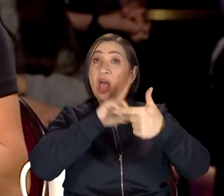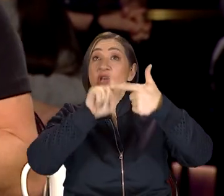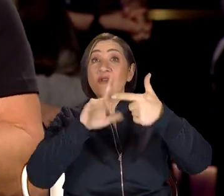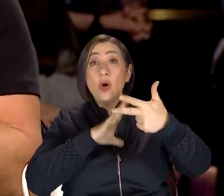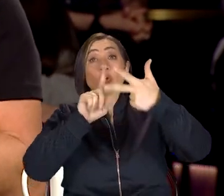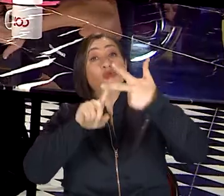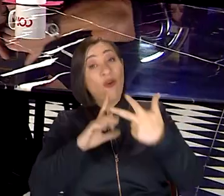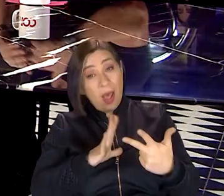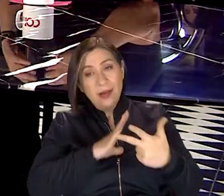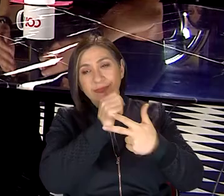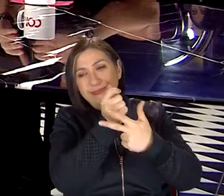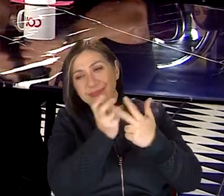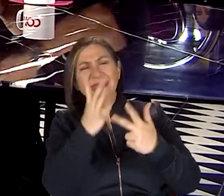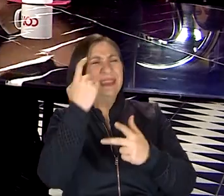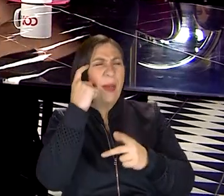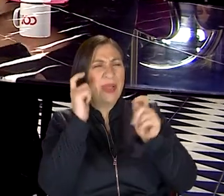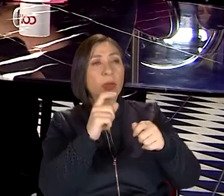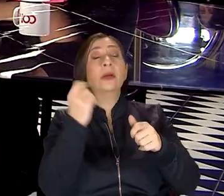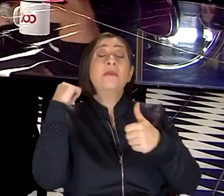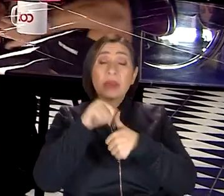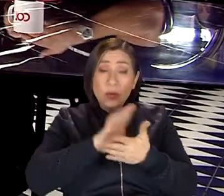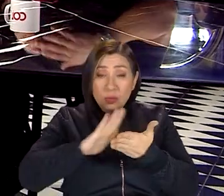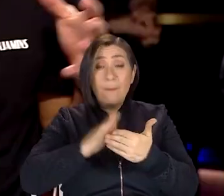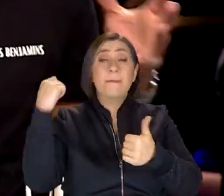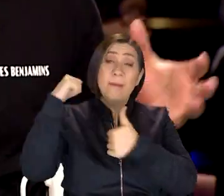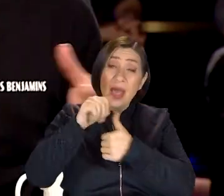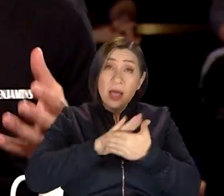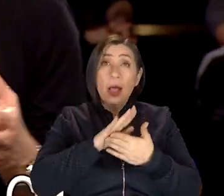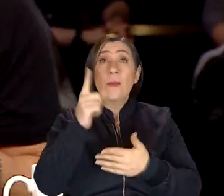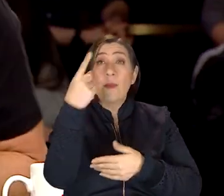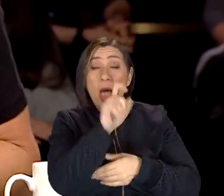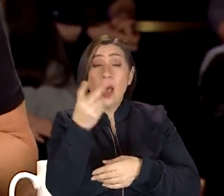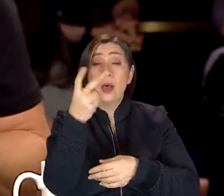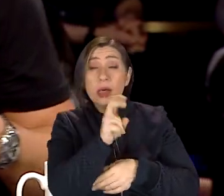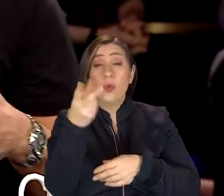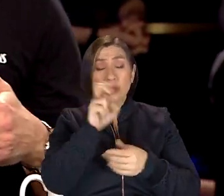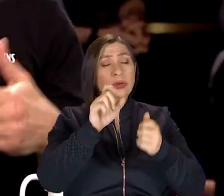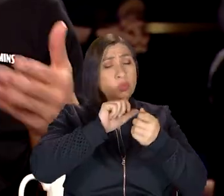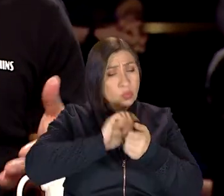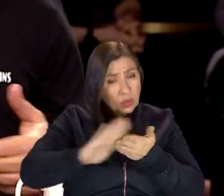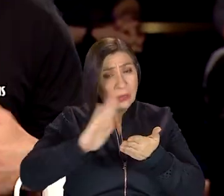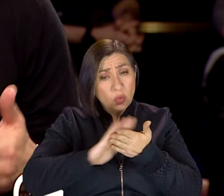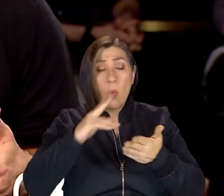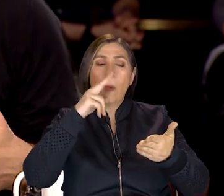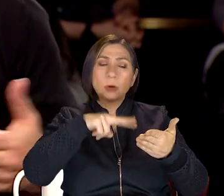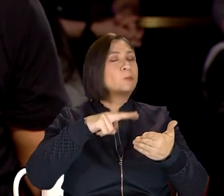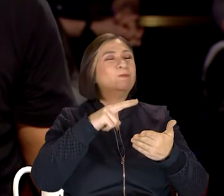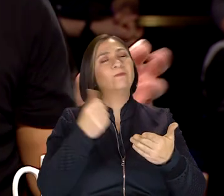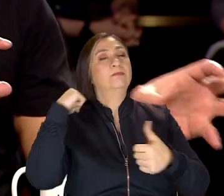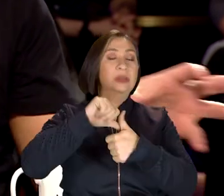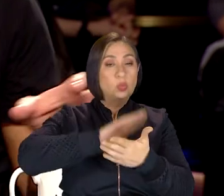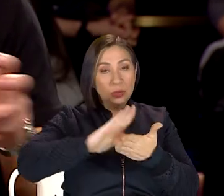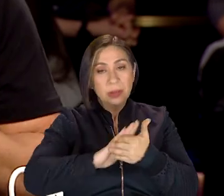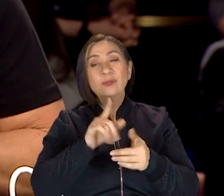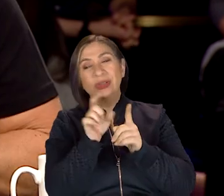var, üçüncü versiyonu var. Biliyorsun, tahmin edebilirsin. Kaç kere üstünden geçiyoruz. Kaç ay boyunca üstünden geçiyoruz. Okuyoruz, tekrar okuyoruz, tekrar